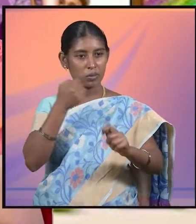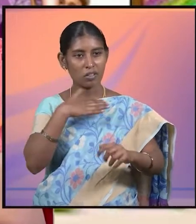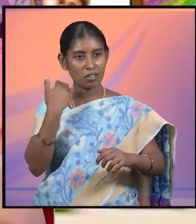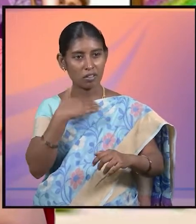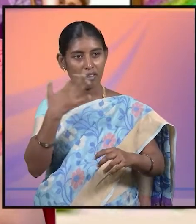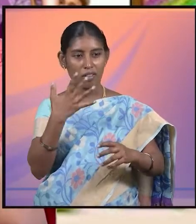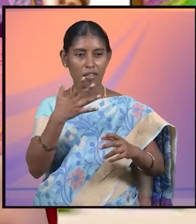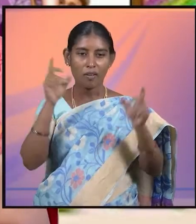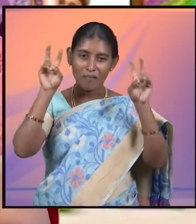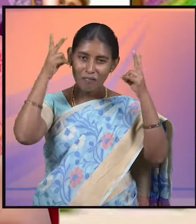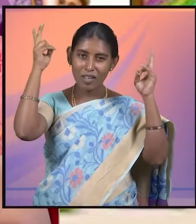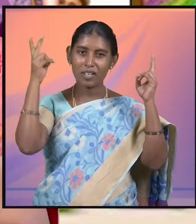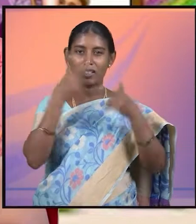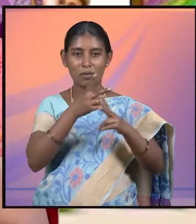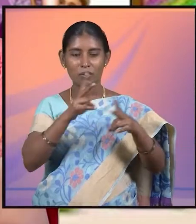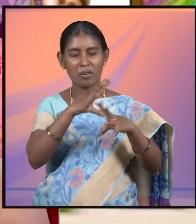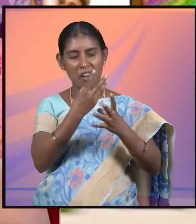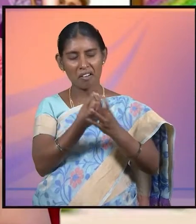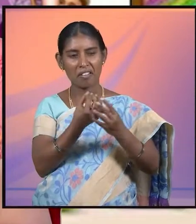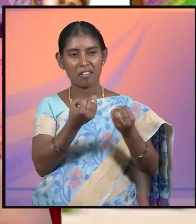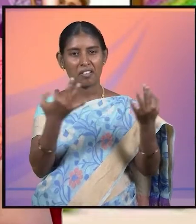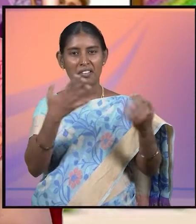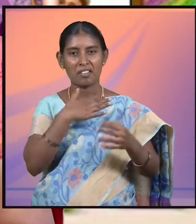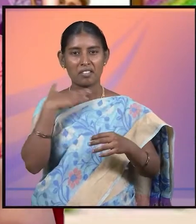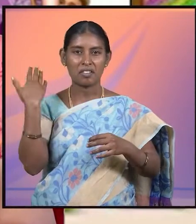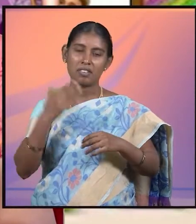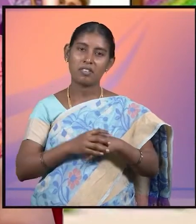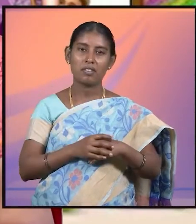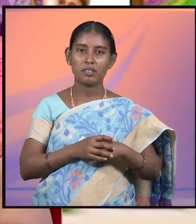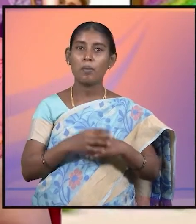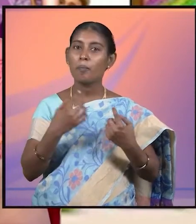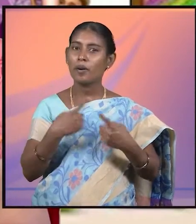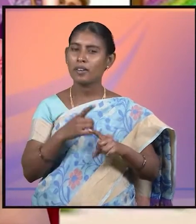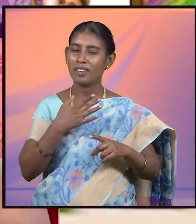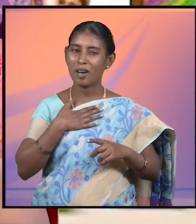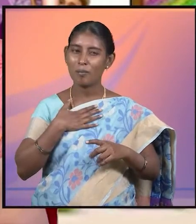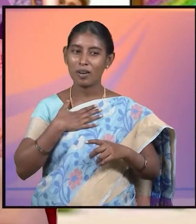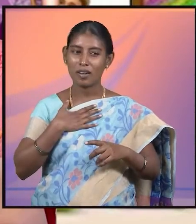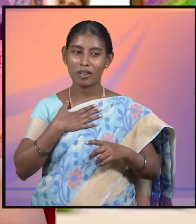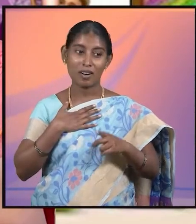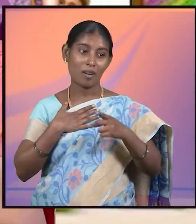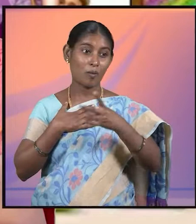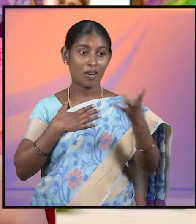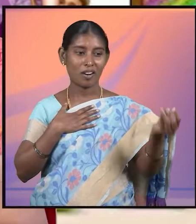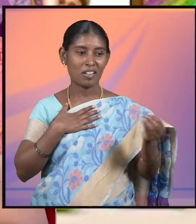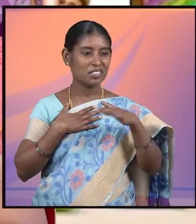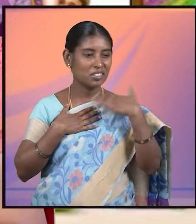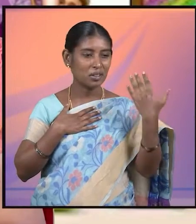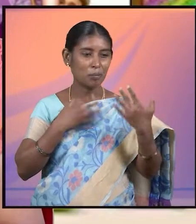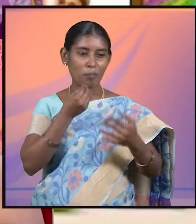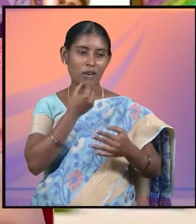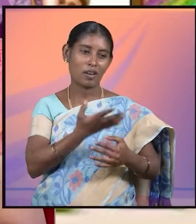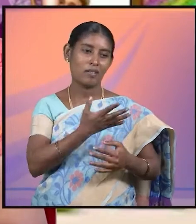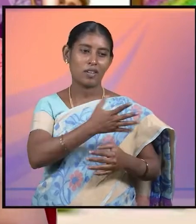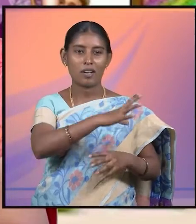உள்ளது, ஆனால் நம்மால் இந்த விலங்குகளுக்குத்தான் எவ்வளவு துன்பம். அங்கே பாருங்கள், நாம்